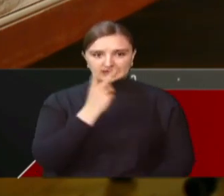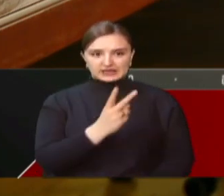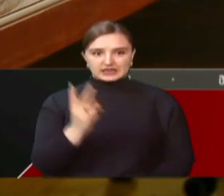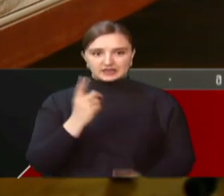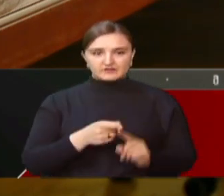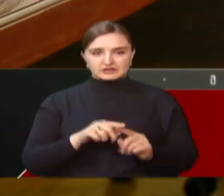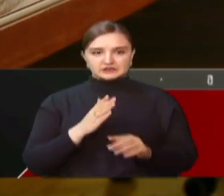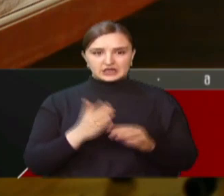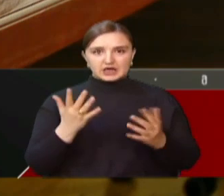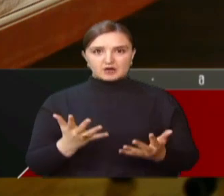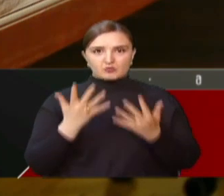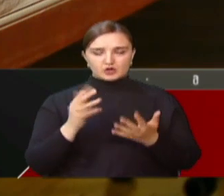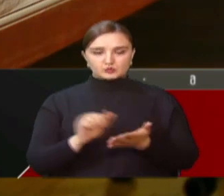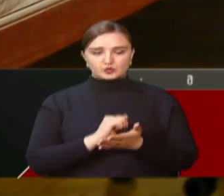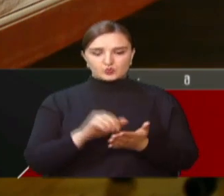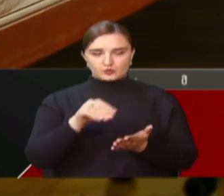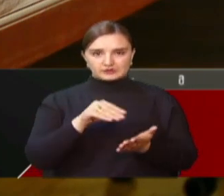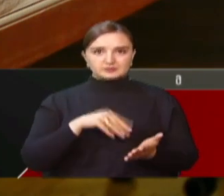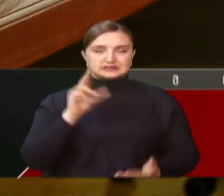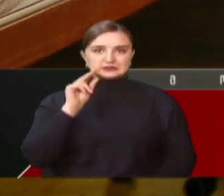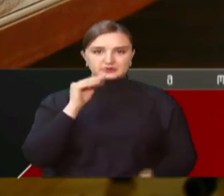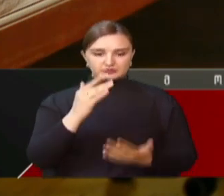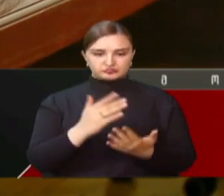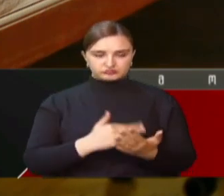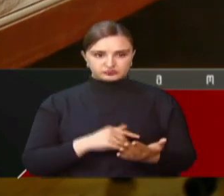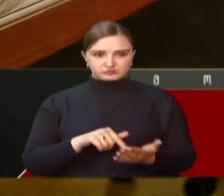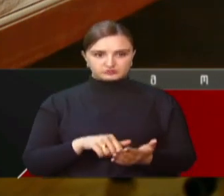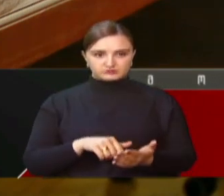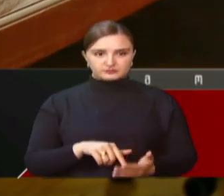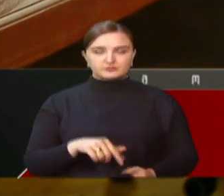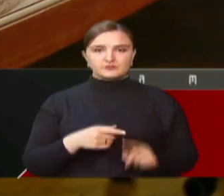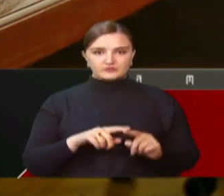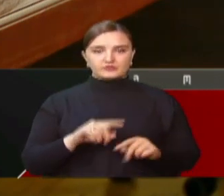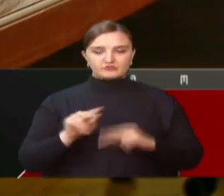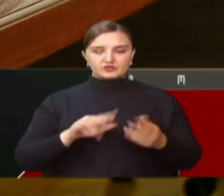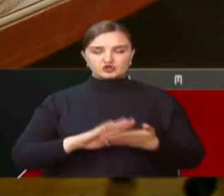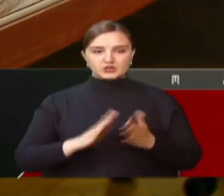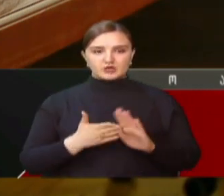esar scamuhatuli documente pșit cifrepși de egrezodebul asociribis